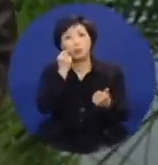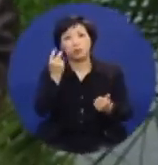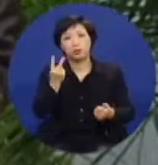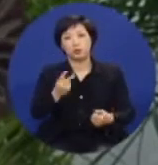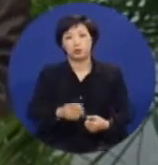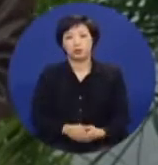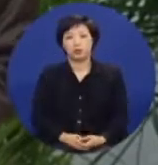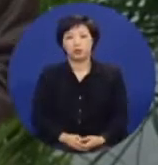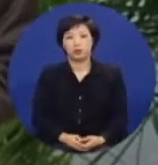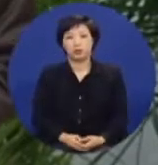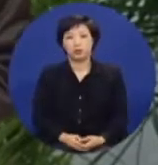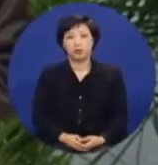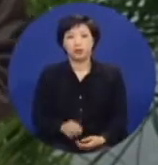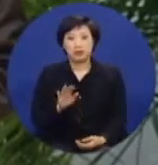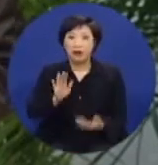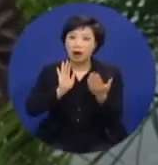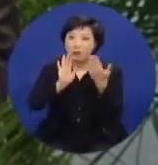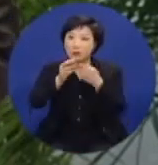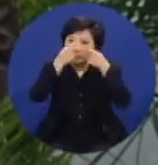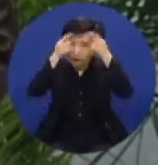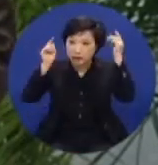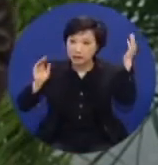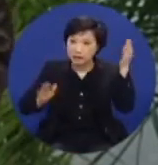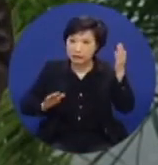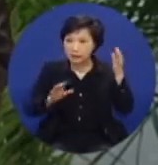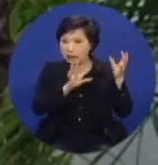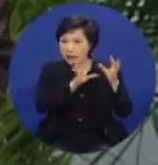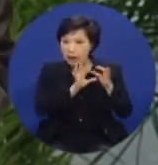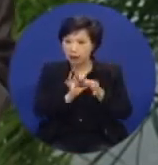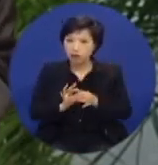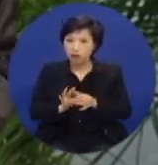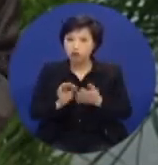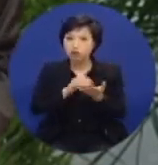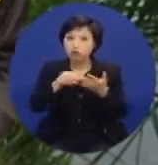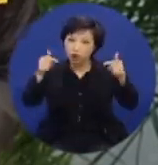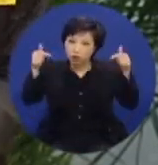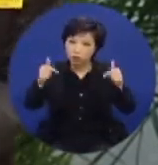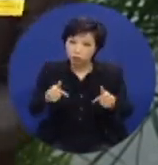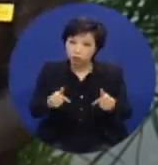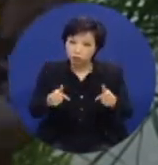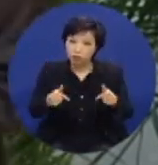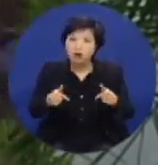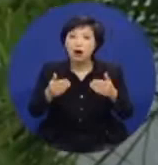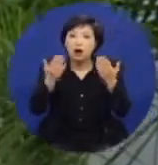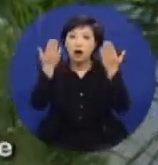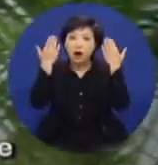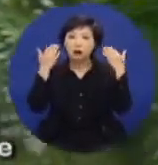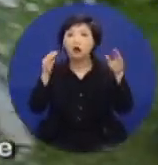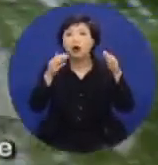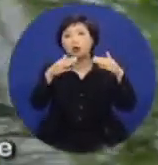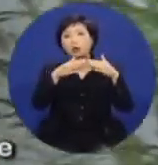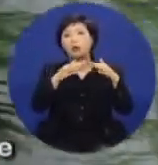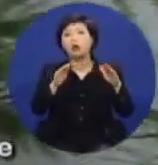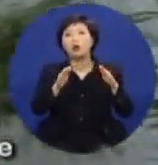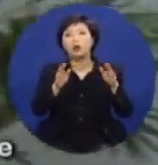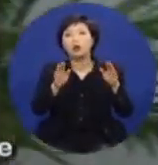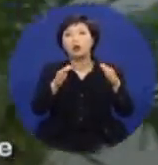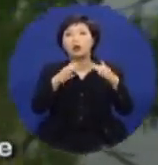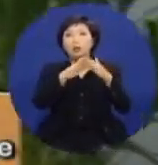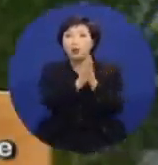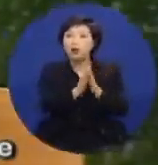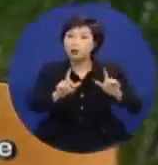앞으로 닦여 학생들이 최 속 줄어들고 학교가 폐교된 은 날이 온다는 데